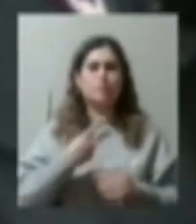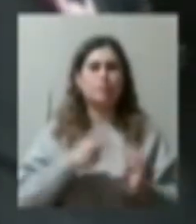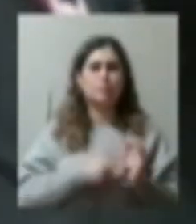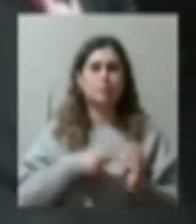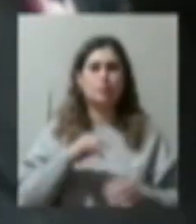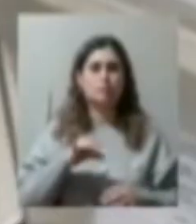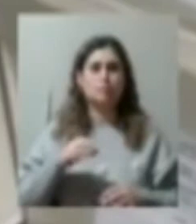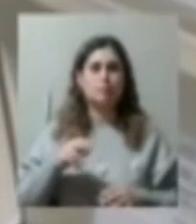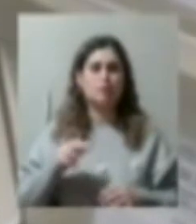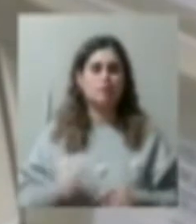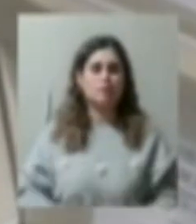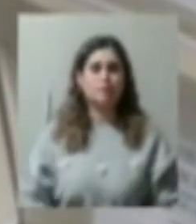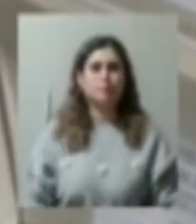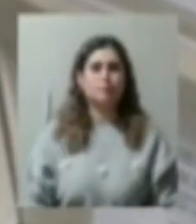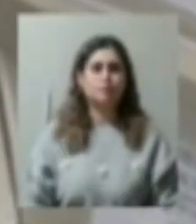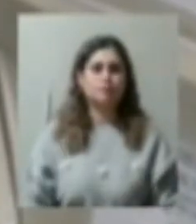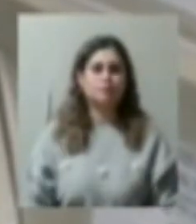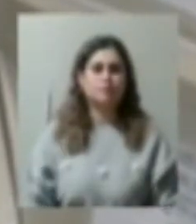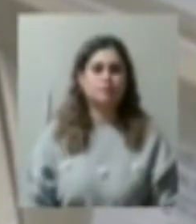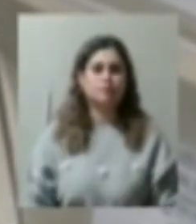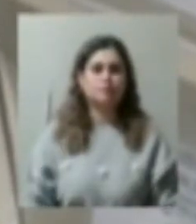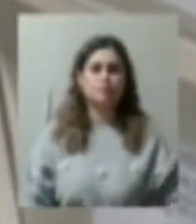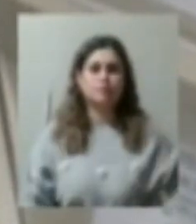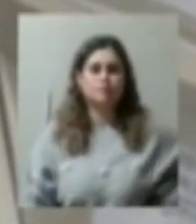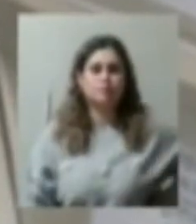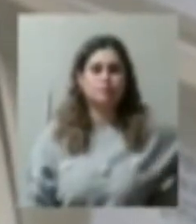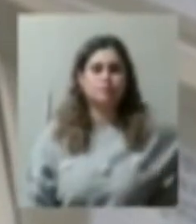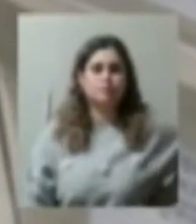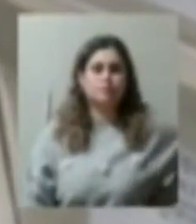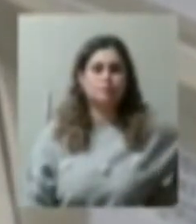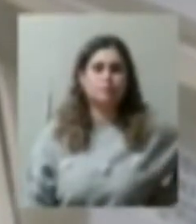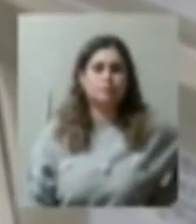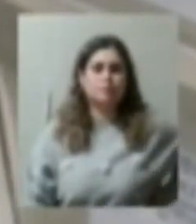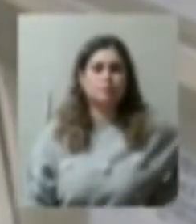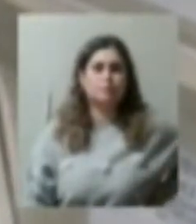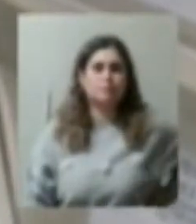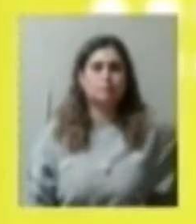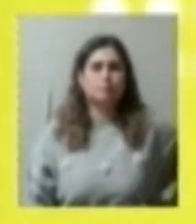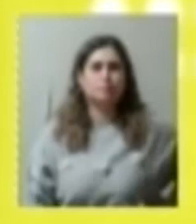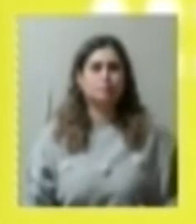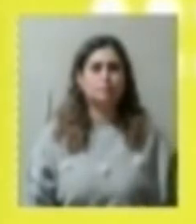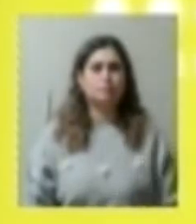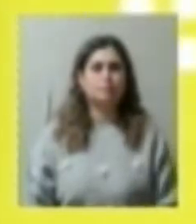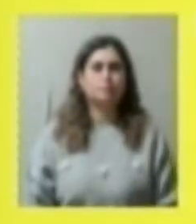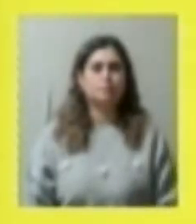листопада. Наталія Тимофієва, Ігор Петченко. Новини на Суспільному. Херсон.